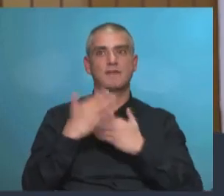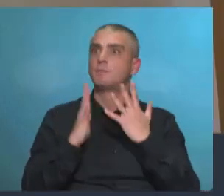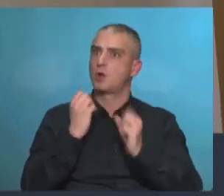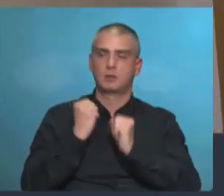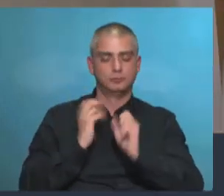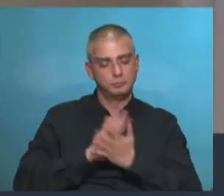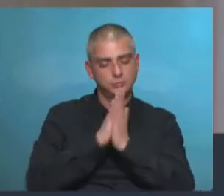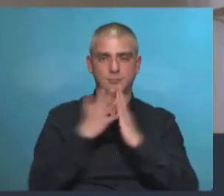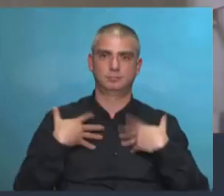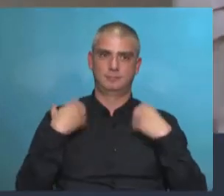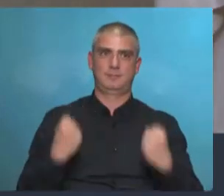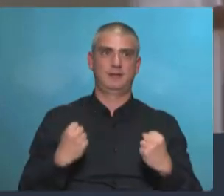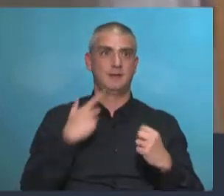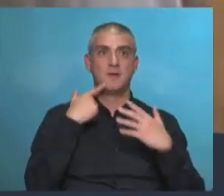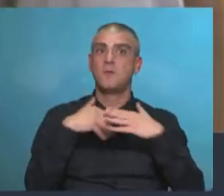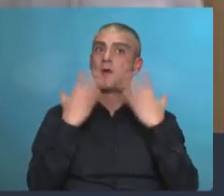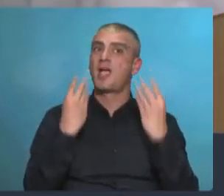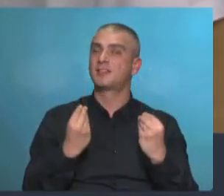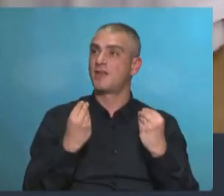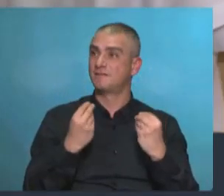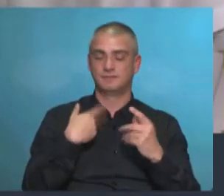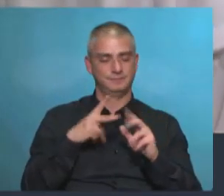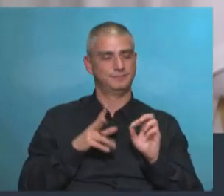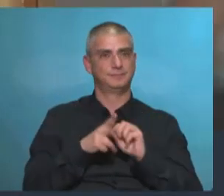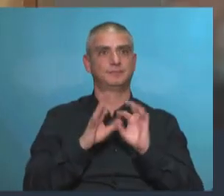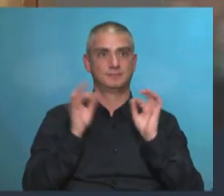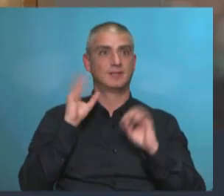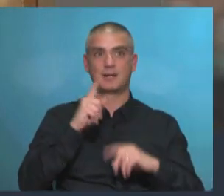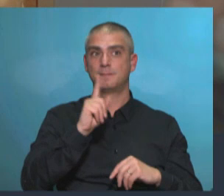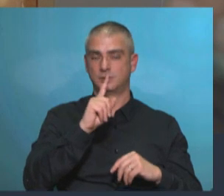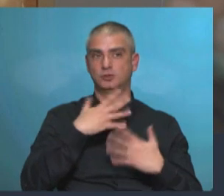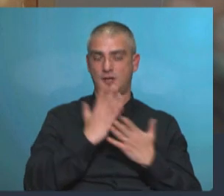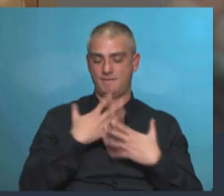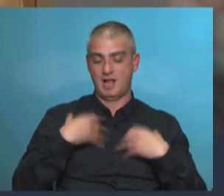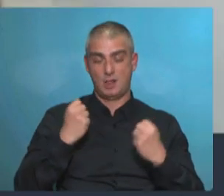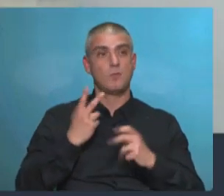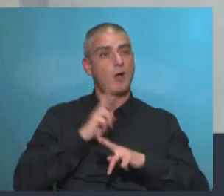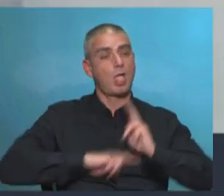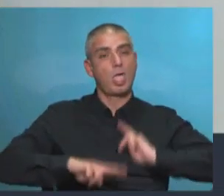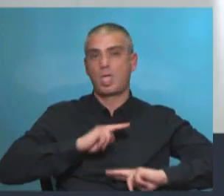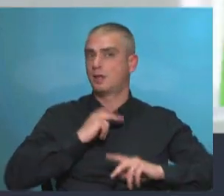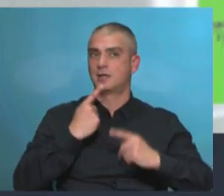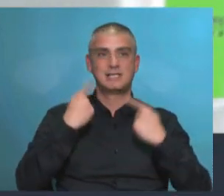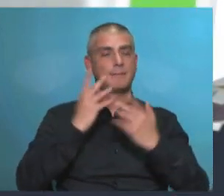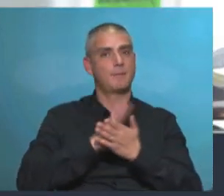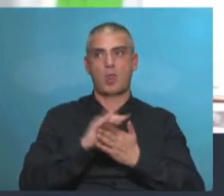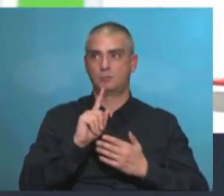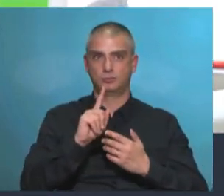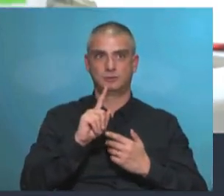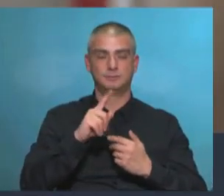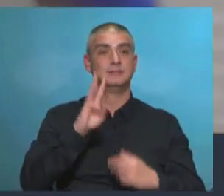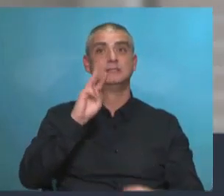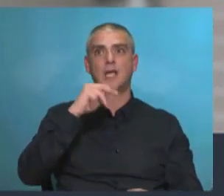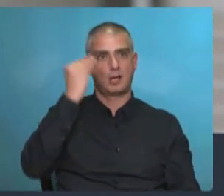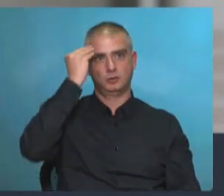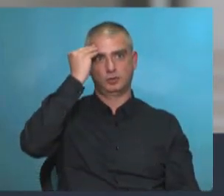לעבר ההחלמה. בוקר טוב. להשקת הסלון הגיעו גם מי שהחלימו ועברו כאן ימים ולילות לא פשוטים. שרה זוכרת היטב